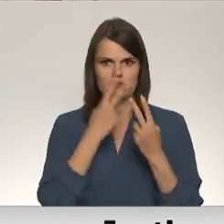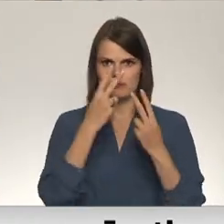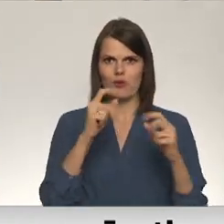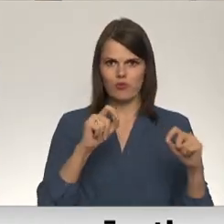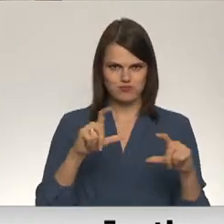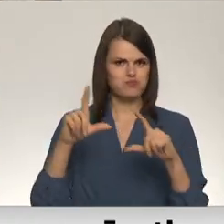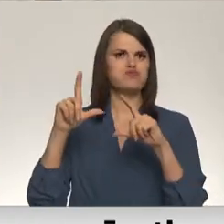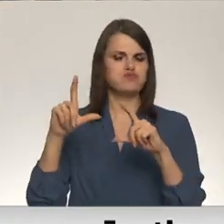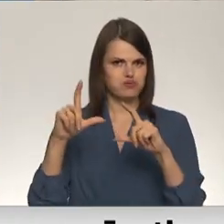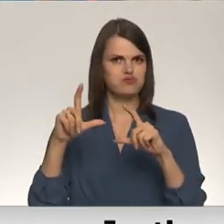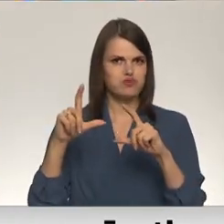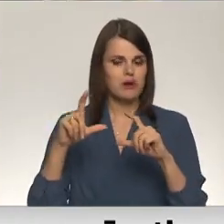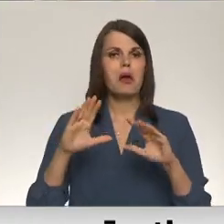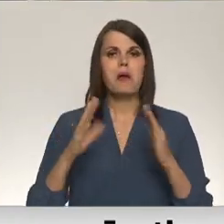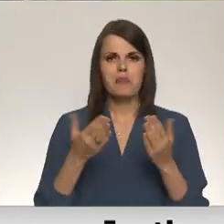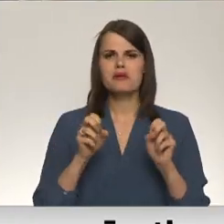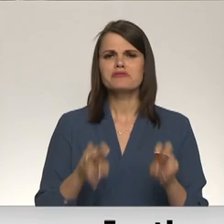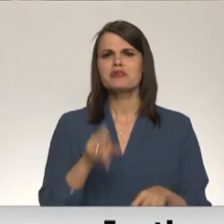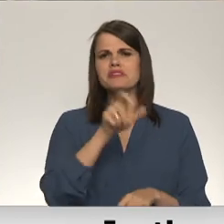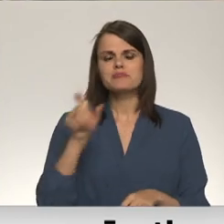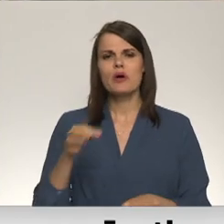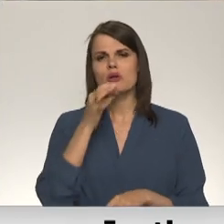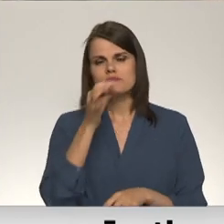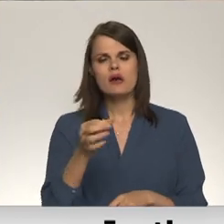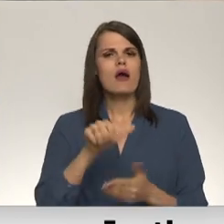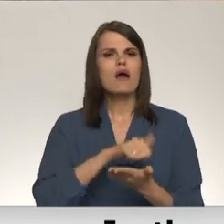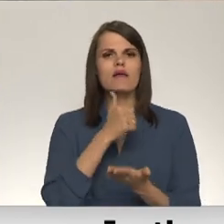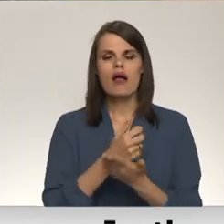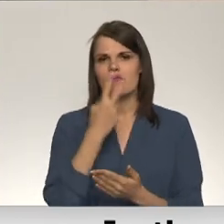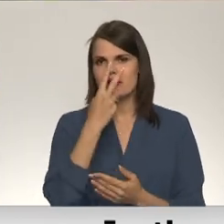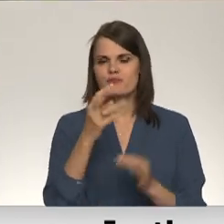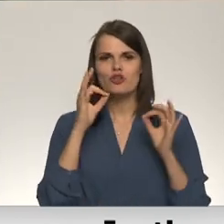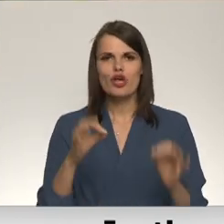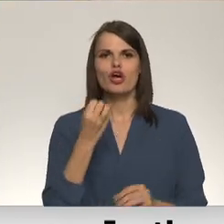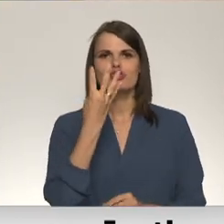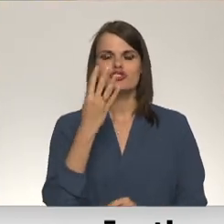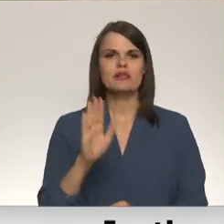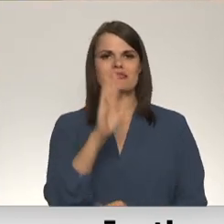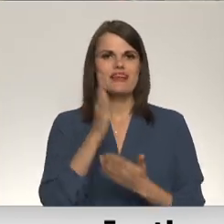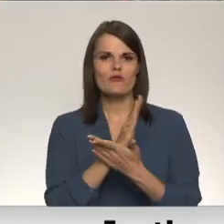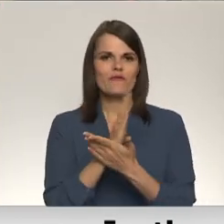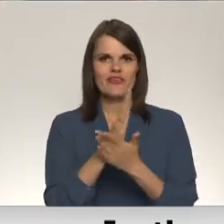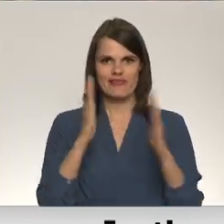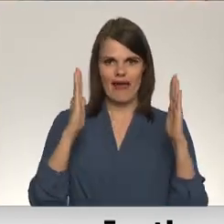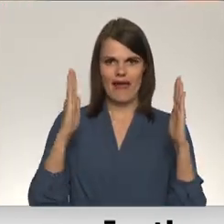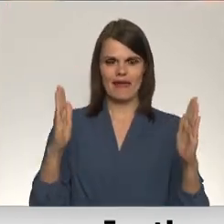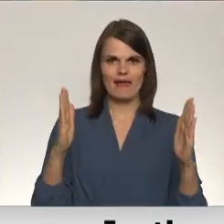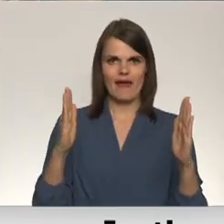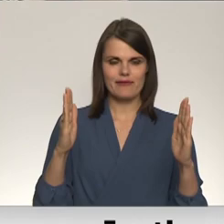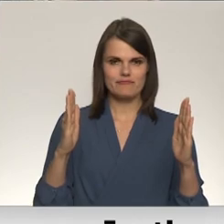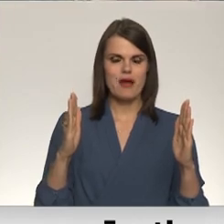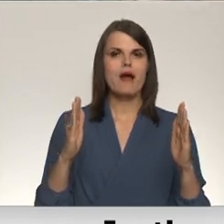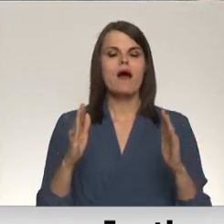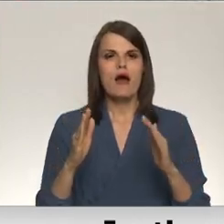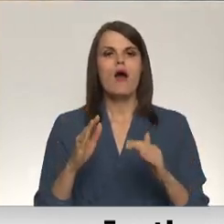ir samērā lieli, speciālisti aicina uzmanību pievērst tieši 14 dienu kumulatīvajam slimības izplatības